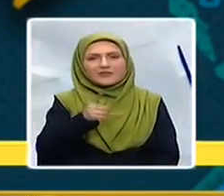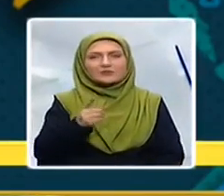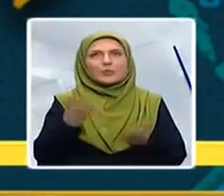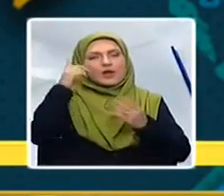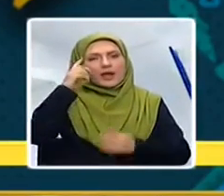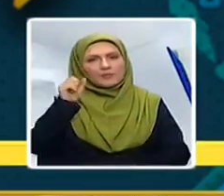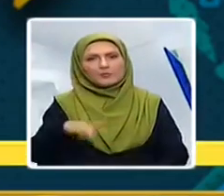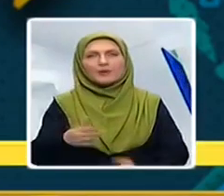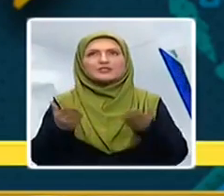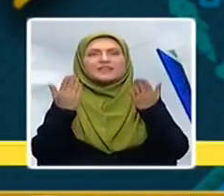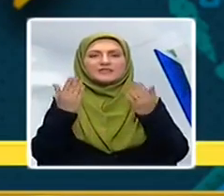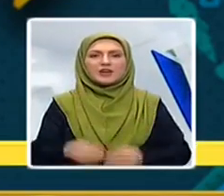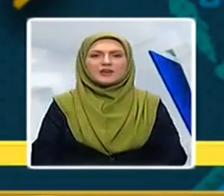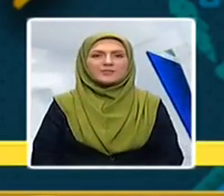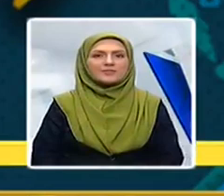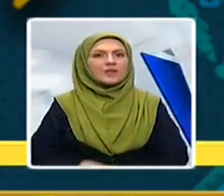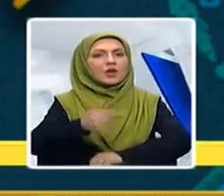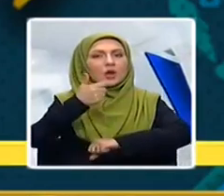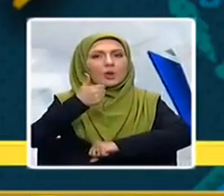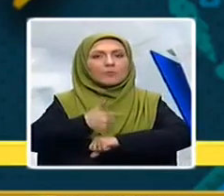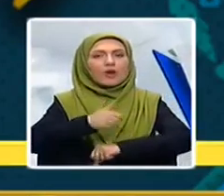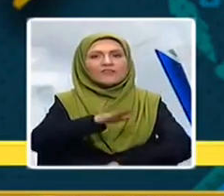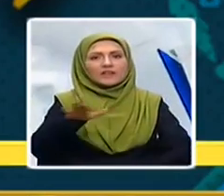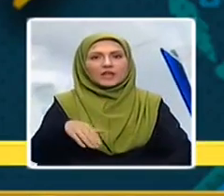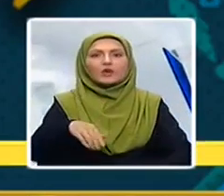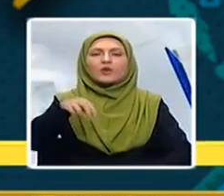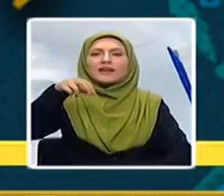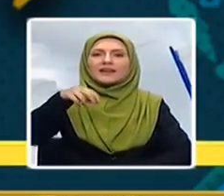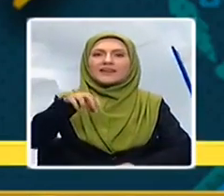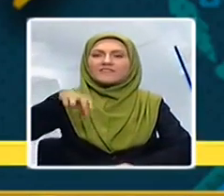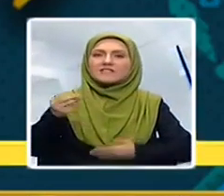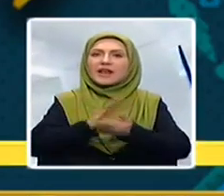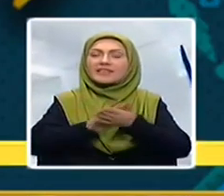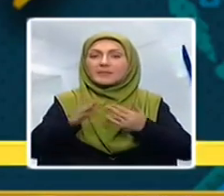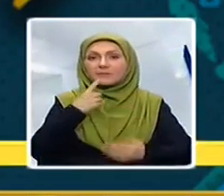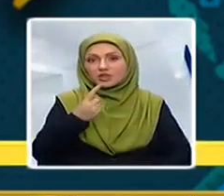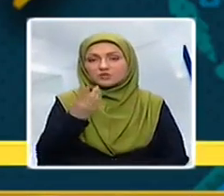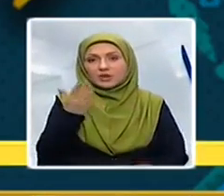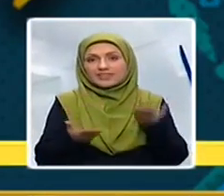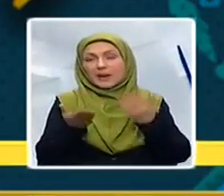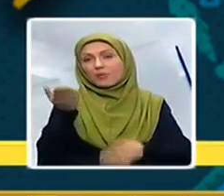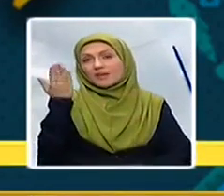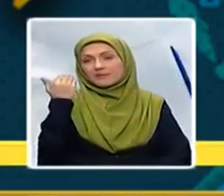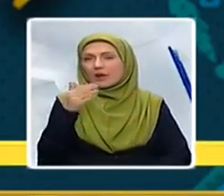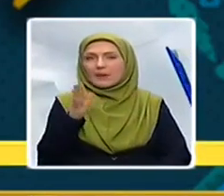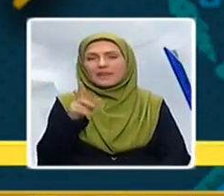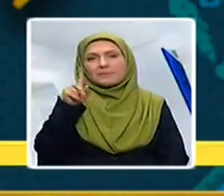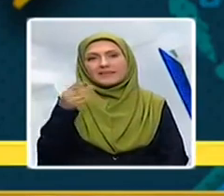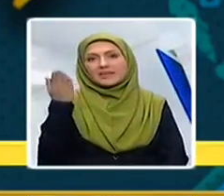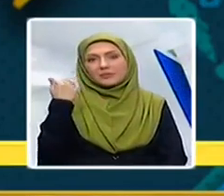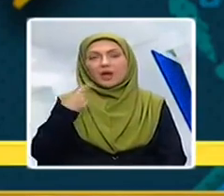کل وزیر بهداشت، درمان و آموزش پزشکی میگوید در مقایسه با زمان اوج کرونا در کشور بیش